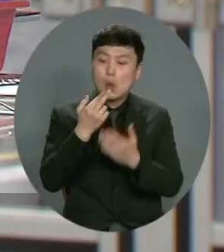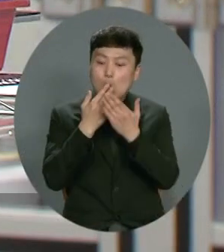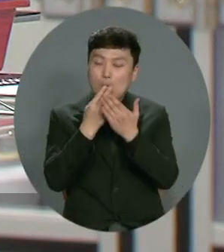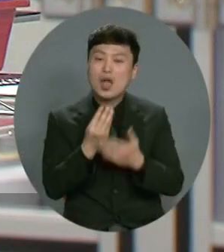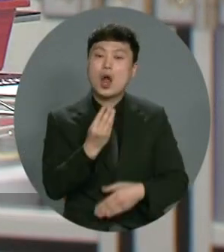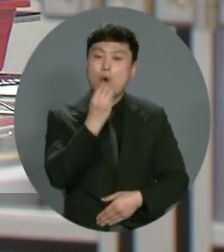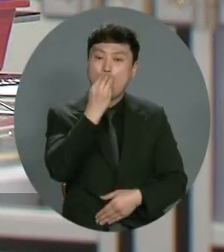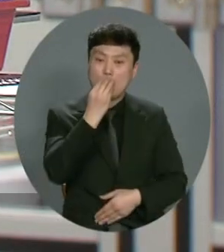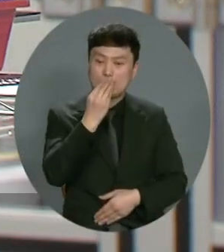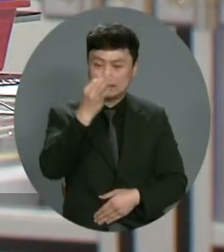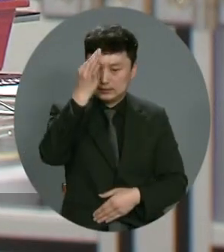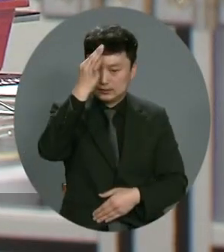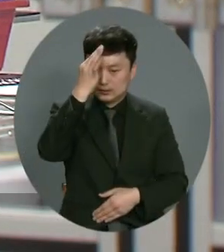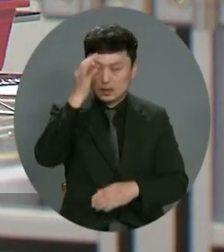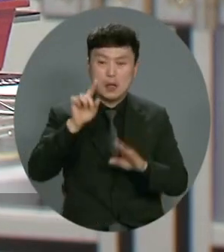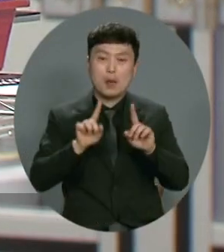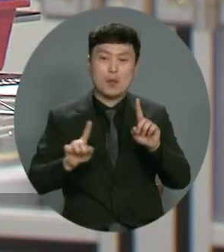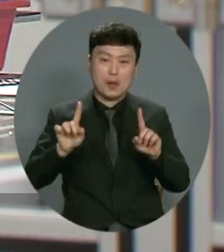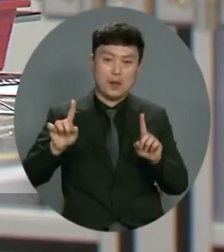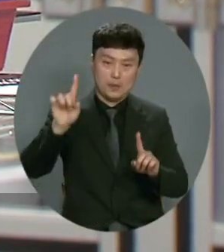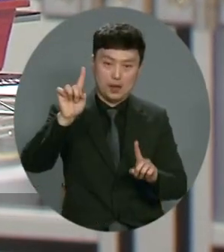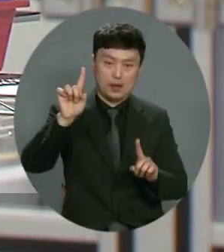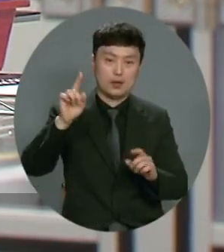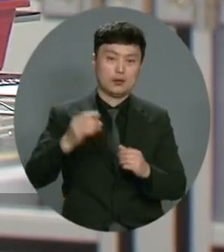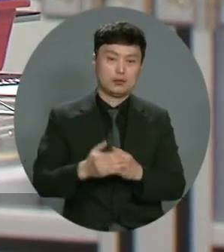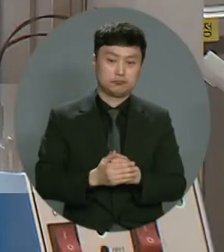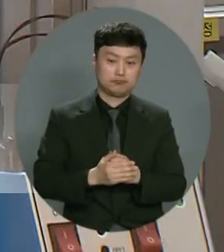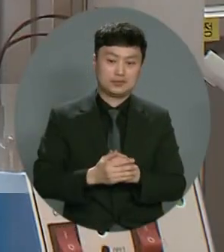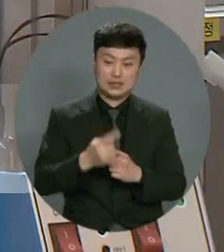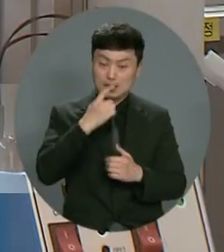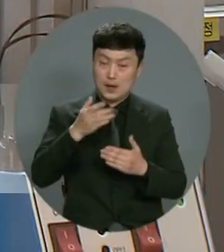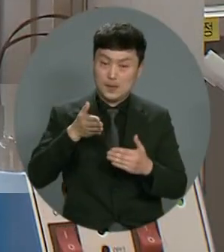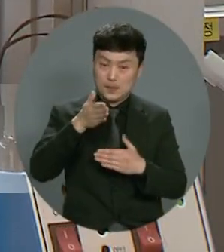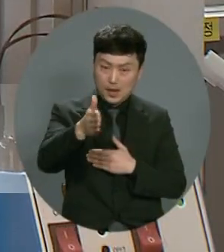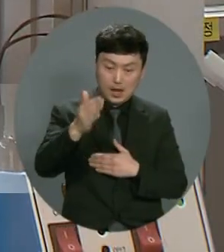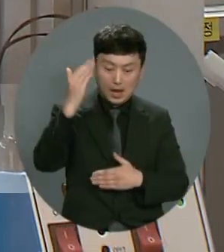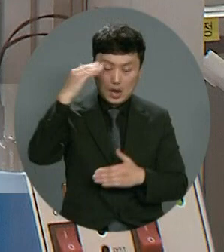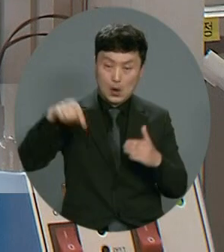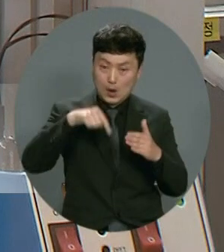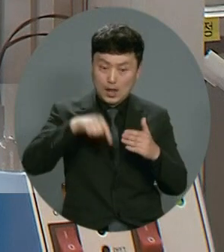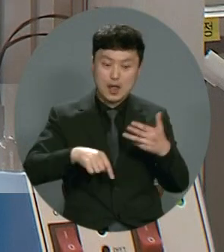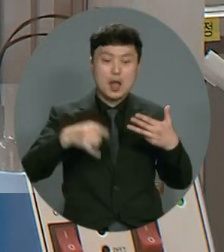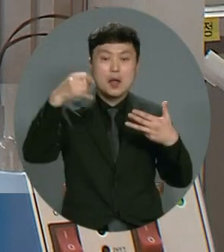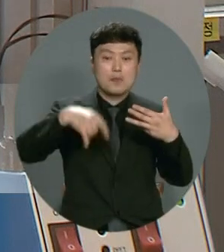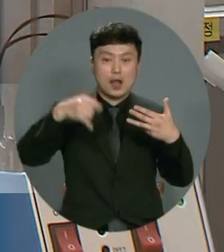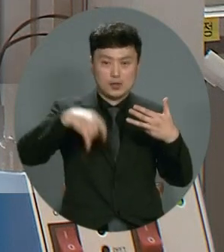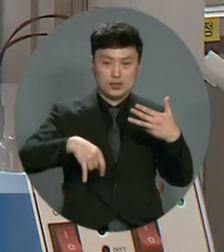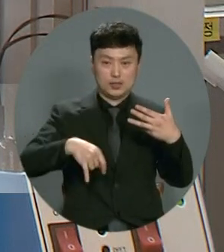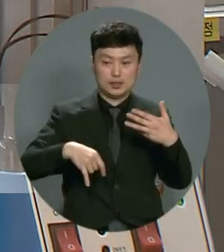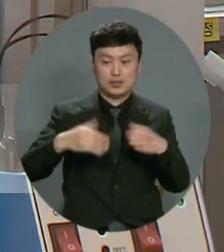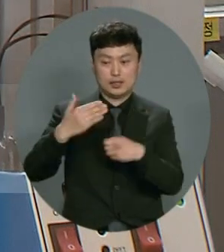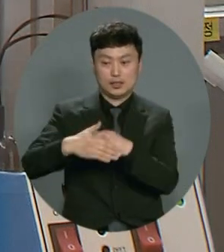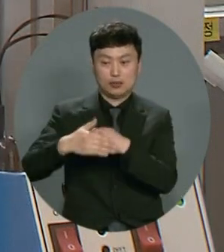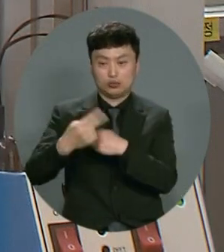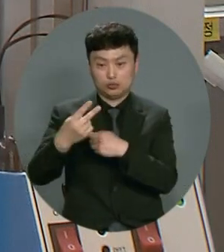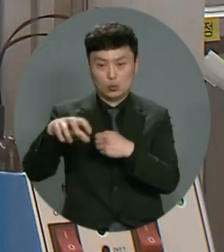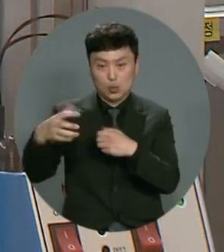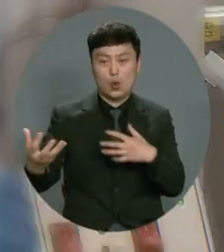분야에서 기술력으로 선두를 달리는 등 이 분야에서 국내 업계 8위 안에 두 곳이나 포함되어